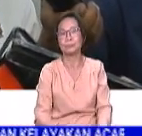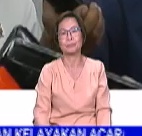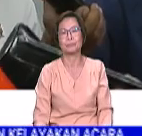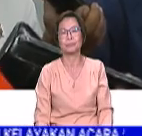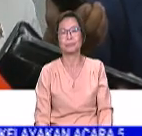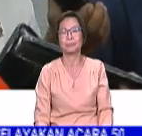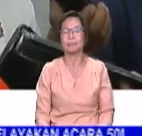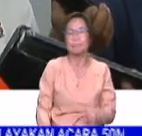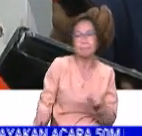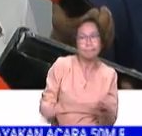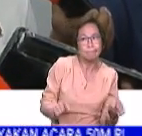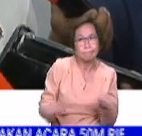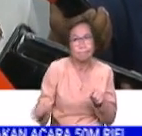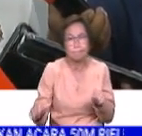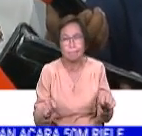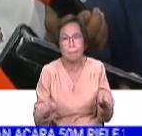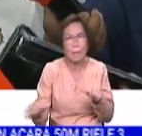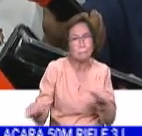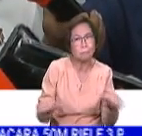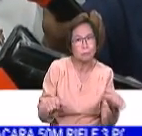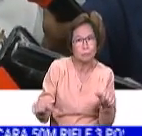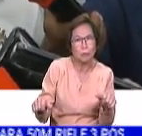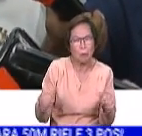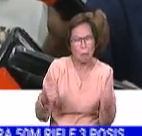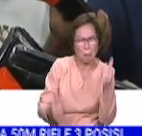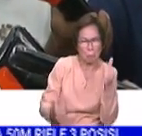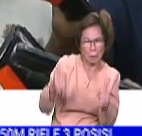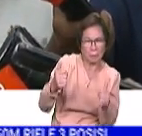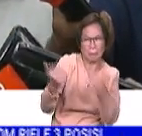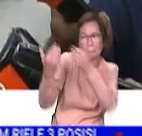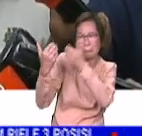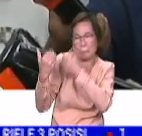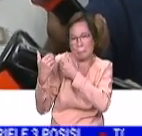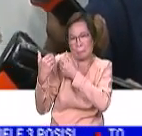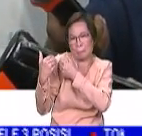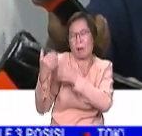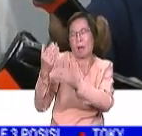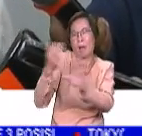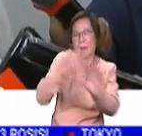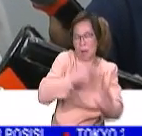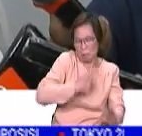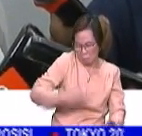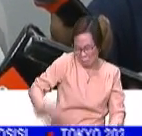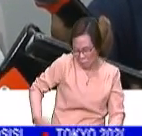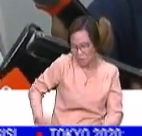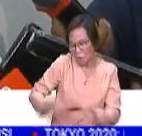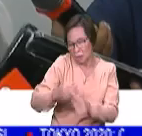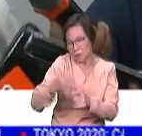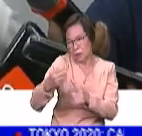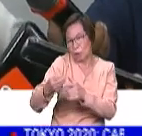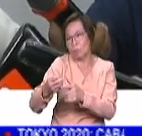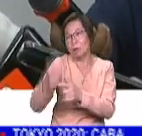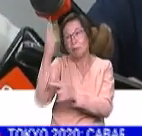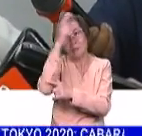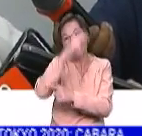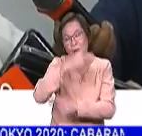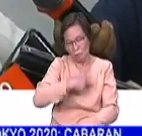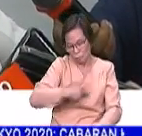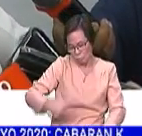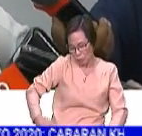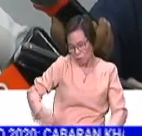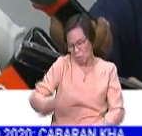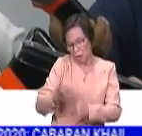eh sama Aduh peranan institusi Rajo sama ada peranan kerajaan